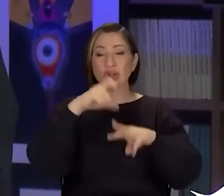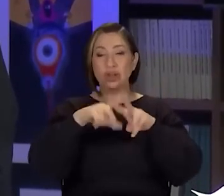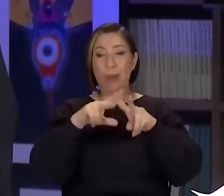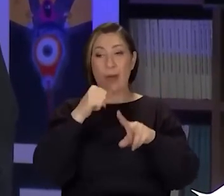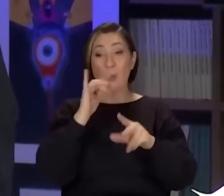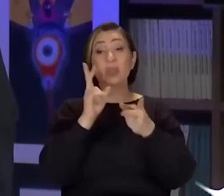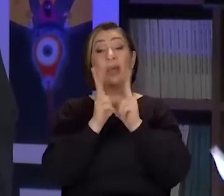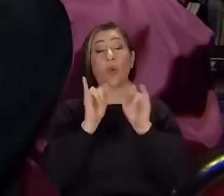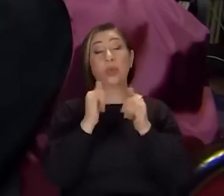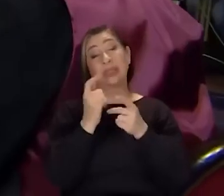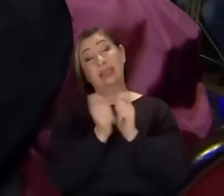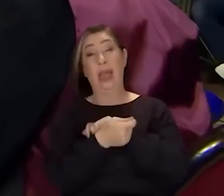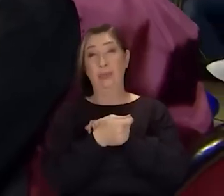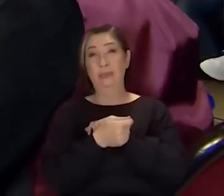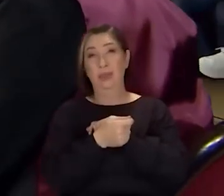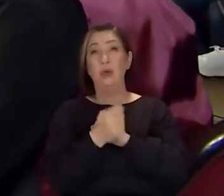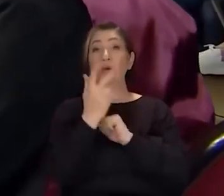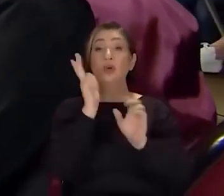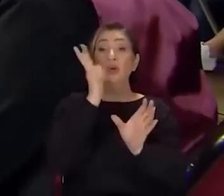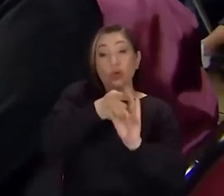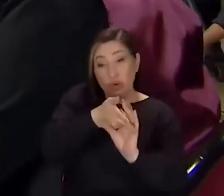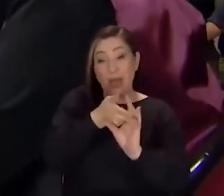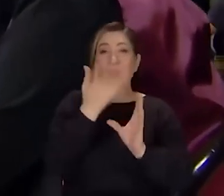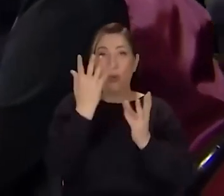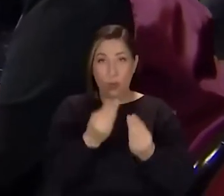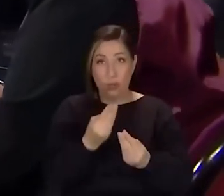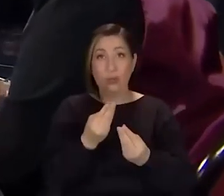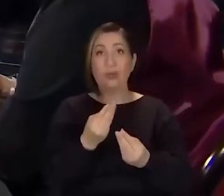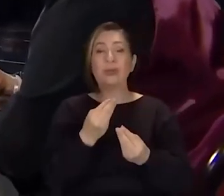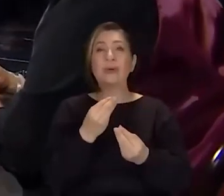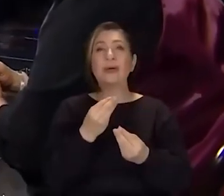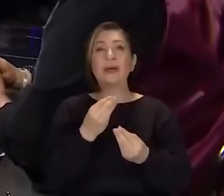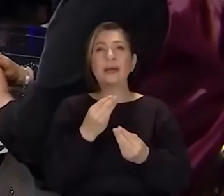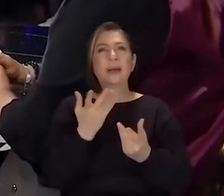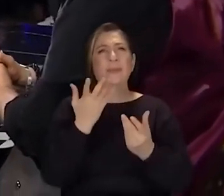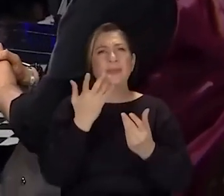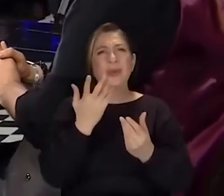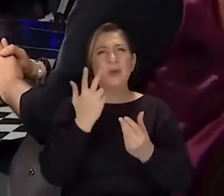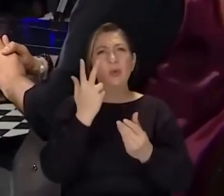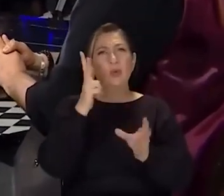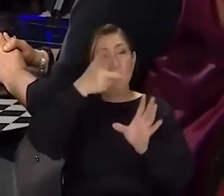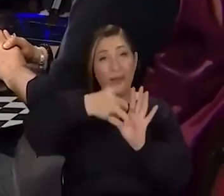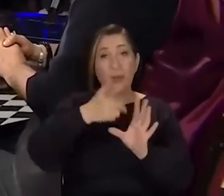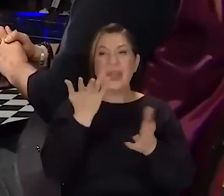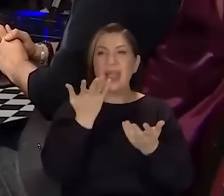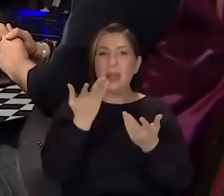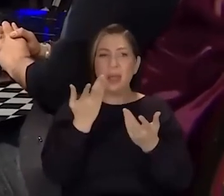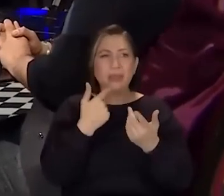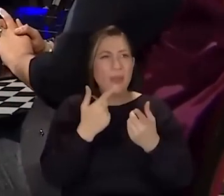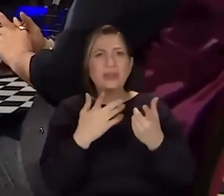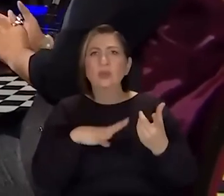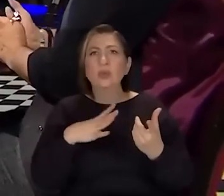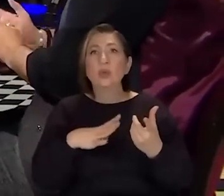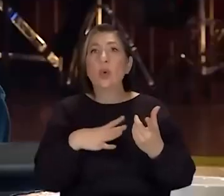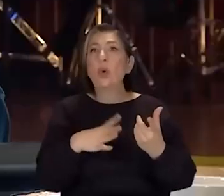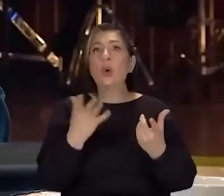abi boyun adını değiştirelim. Üçü bir arada oldu. Böyle şey gibi. Üçü bir arada ama neye çağrışım yapıyor? Üçü